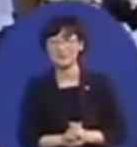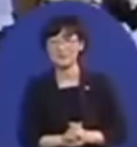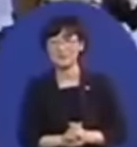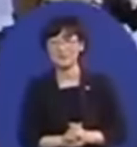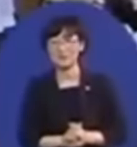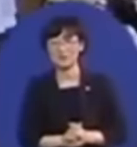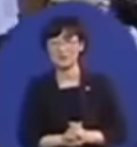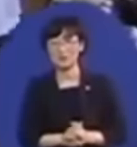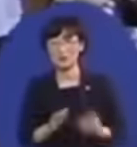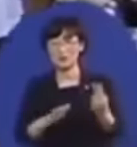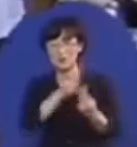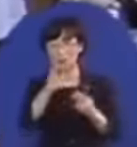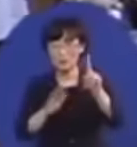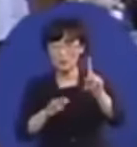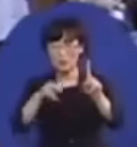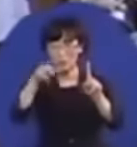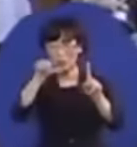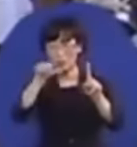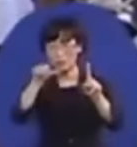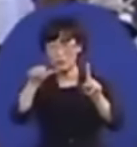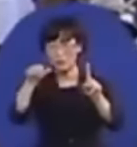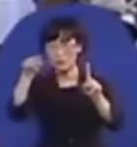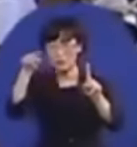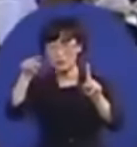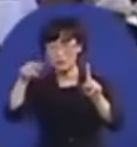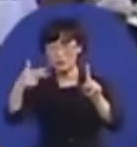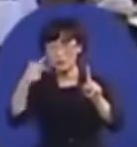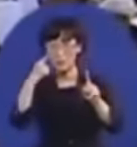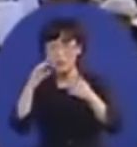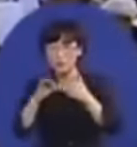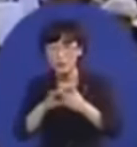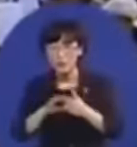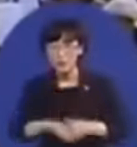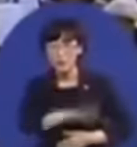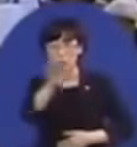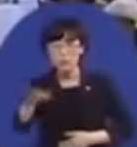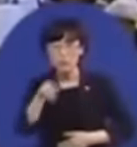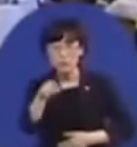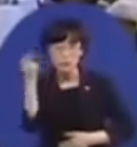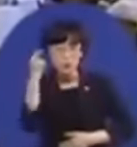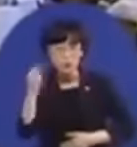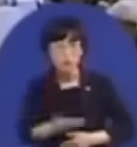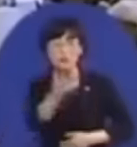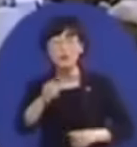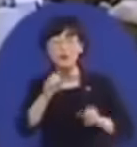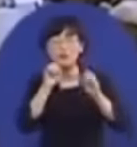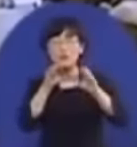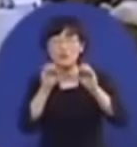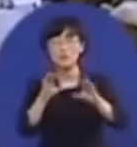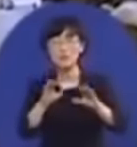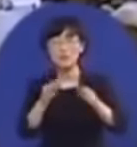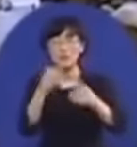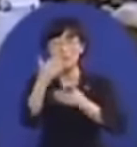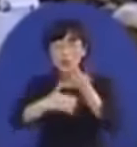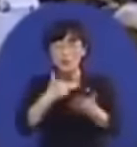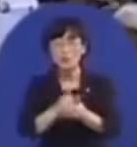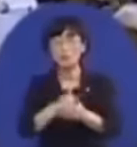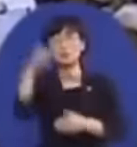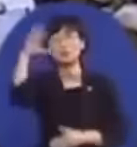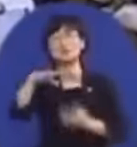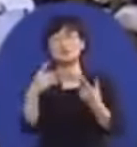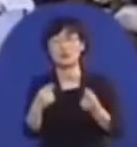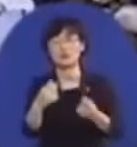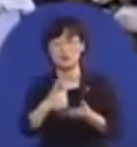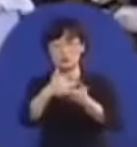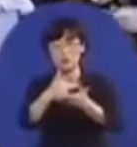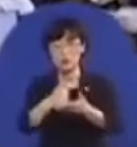요한 1서 1장 5절로 7절에 우리가 그에게 듣고 너희에게 전하는 소식은 이것이니 곧 하나님은 빛이시니라 그에게는